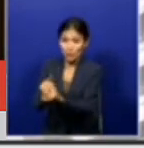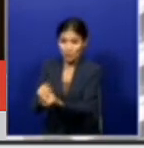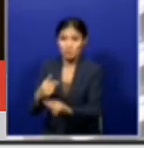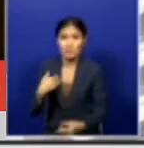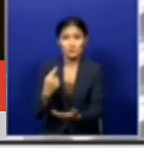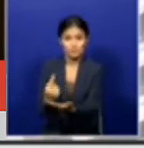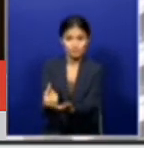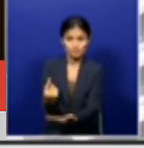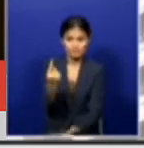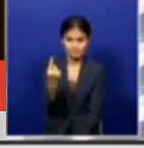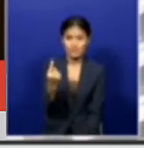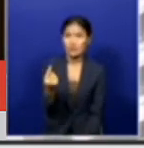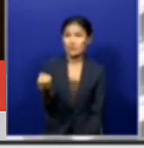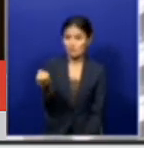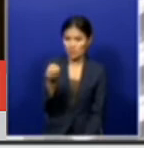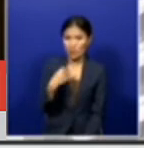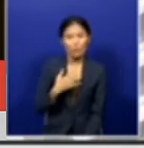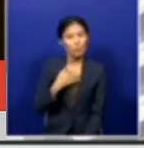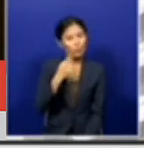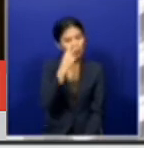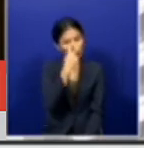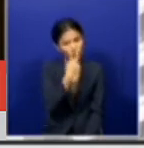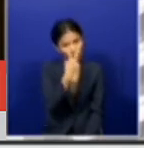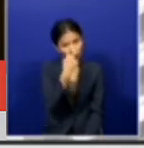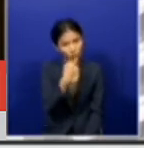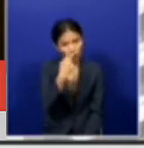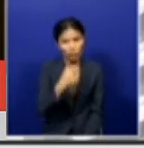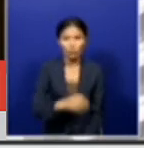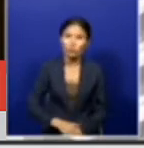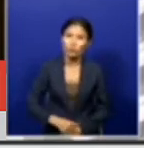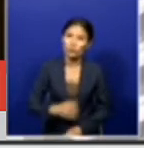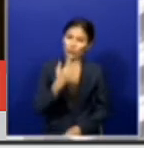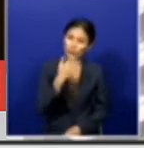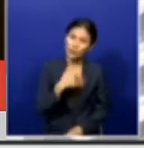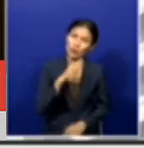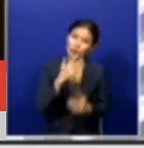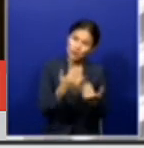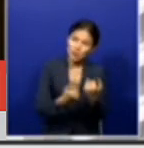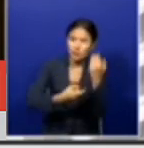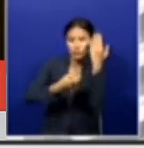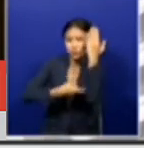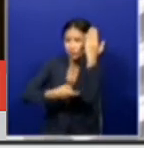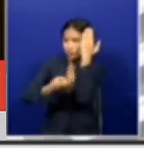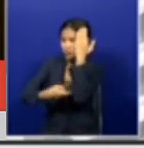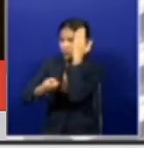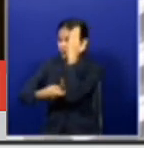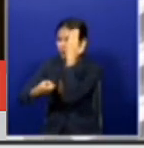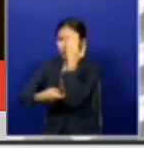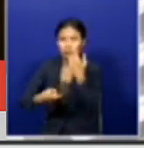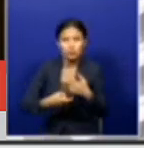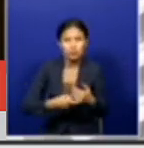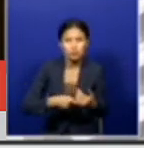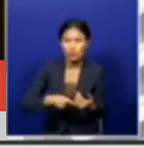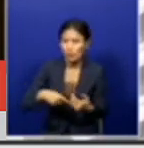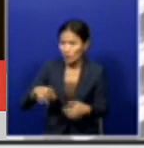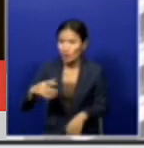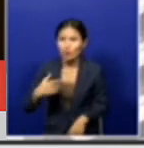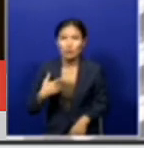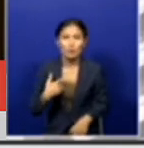ผมทั้งน้ำตาว่ากรีดยางจนหมดสวนก็ไม่พอค่าเ